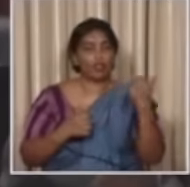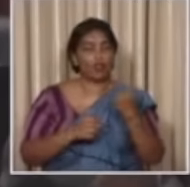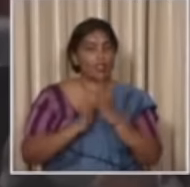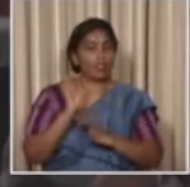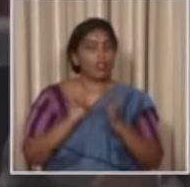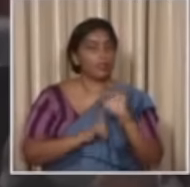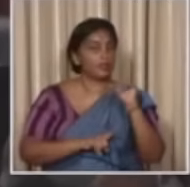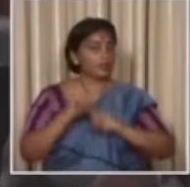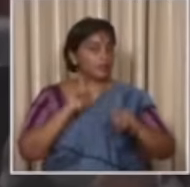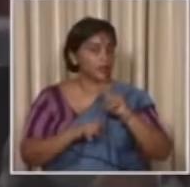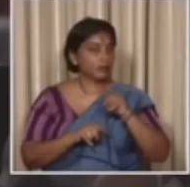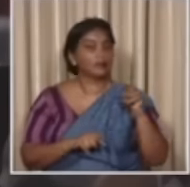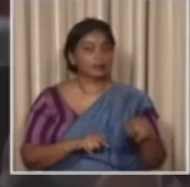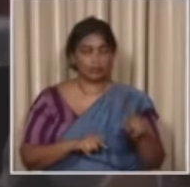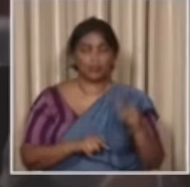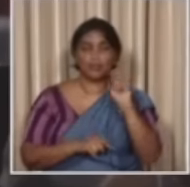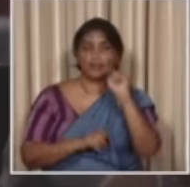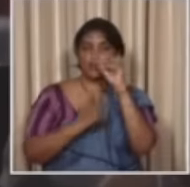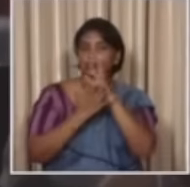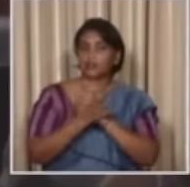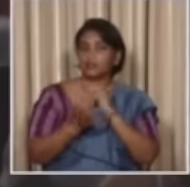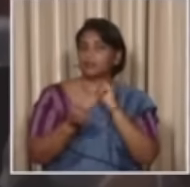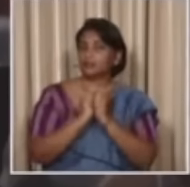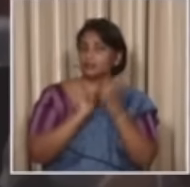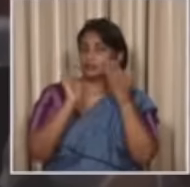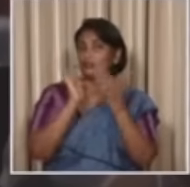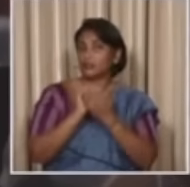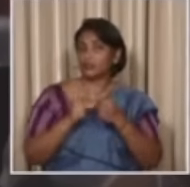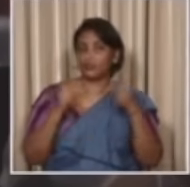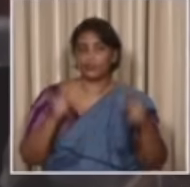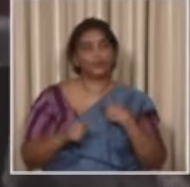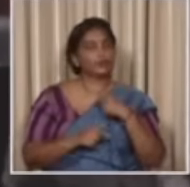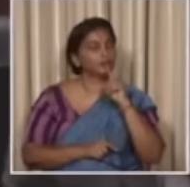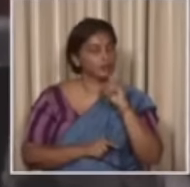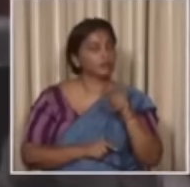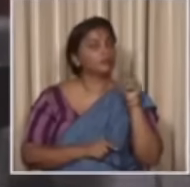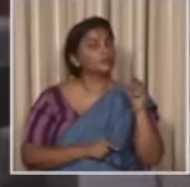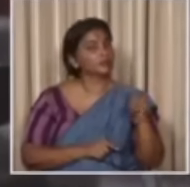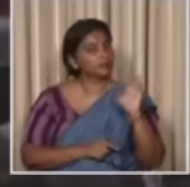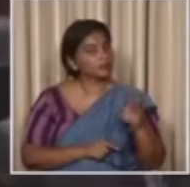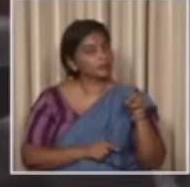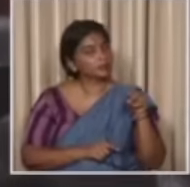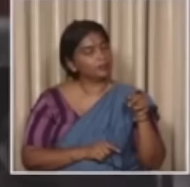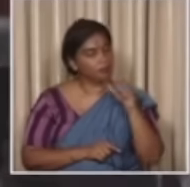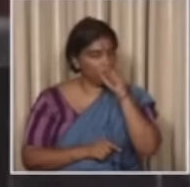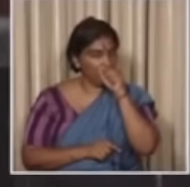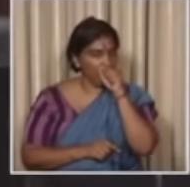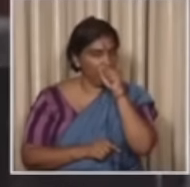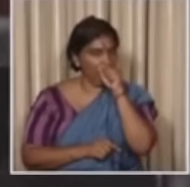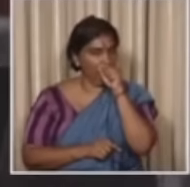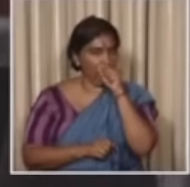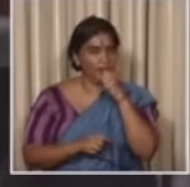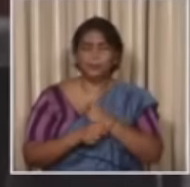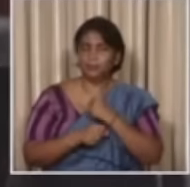මණ්ඩල රැස්වීමේදී තමයි 20 සංශෝධනයේ ඉදිරිපත් කිරීමට එරෙහිව අපි කරුණු දැක්වේ. ඒ නිසා මේ